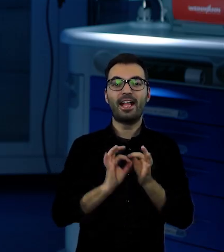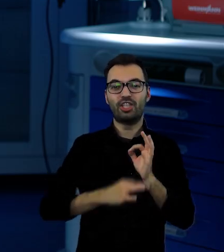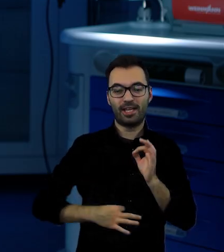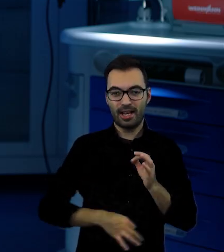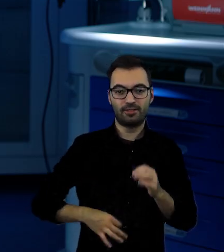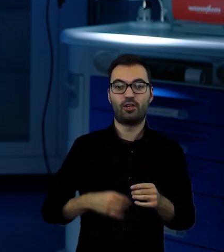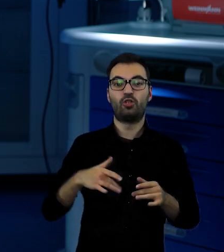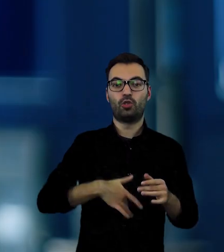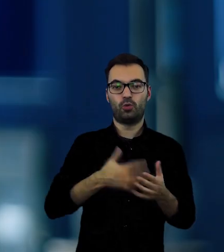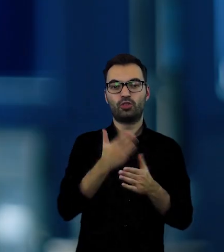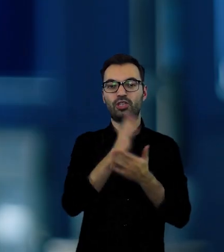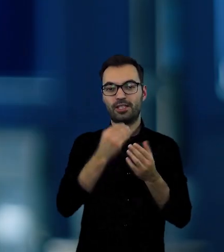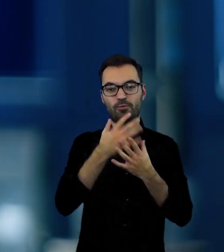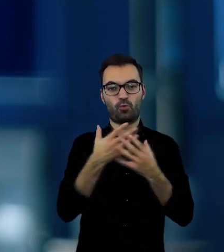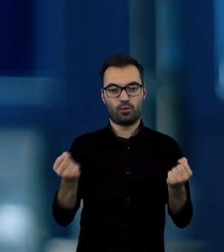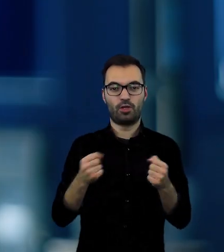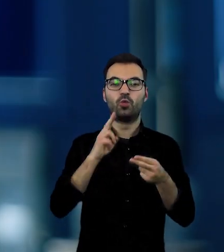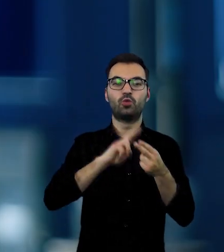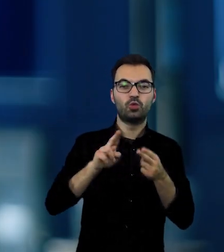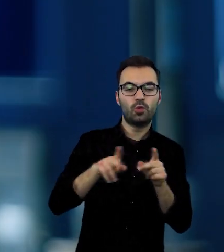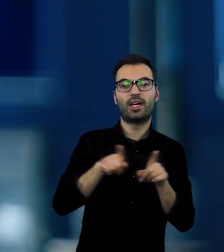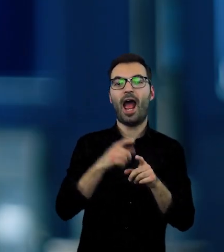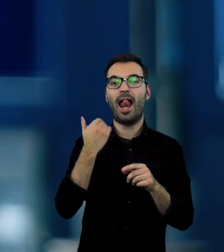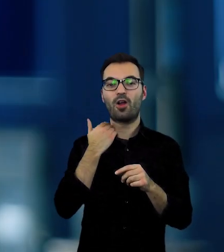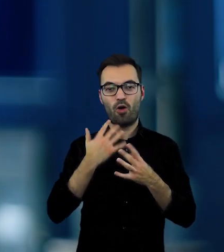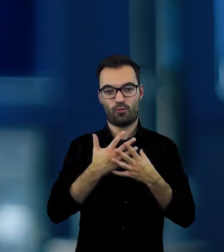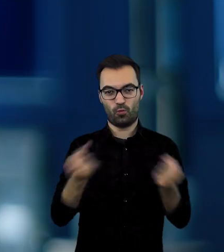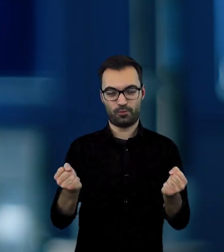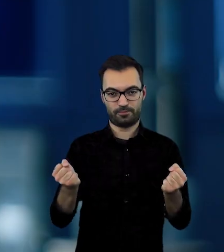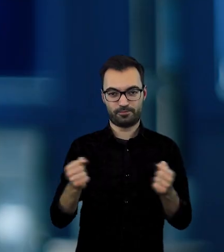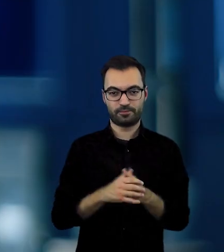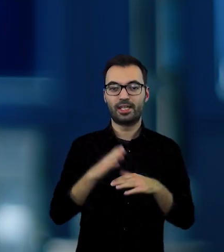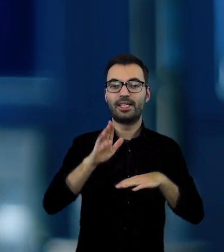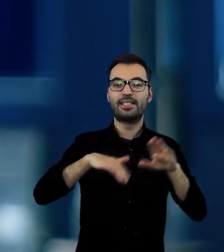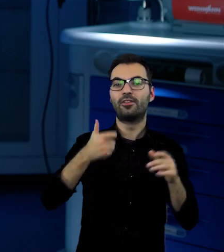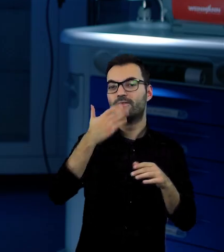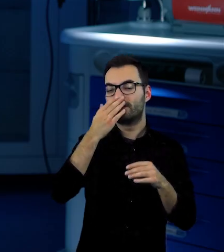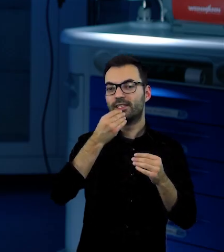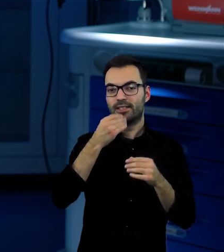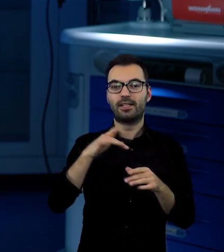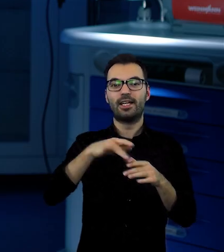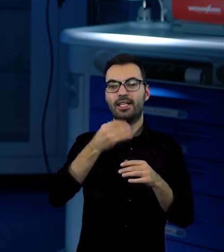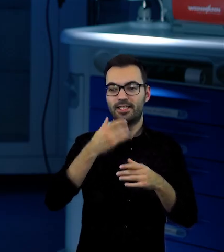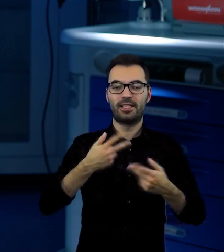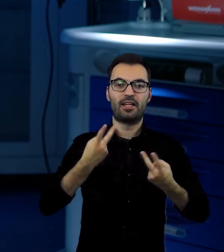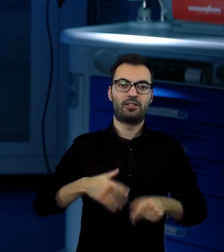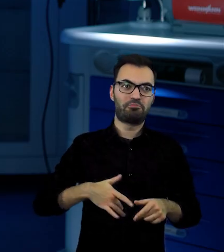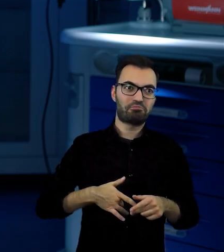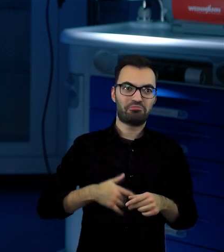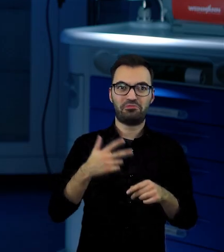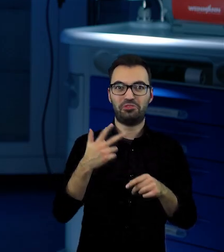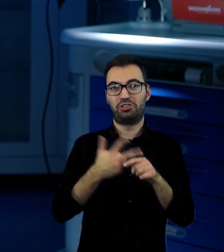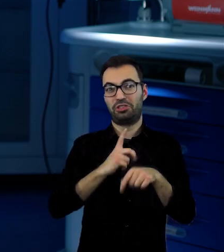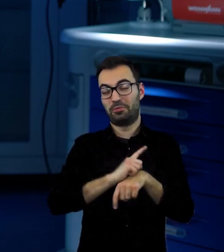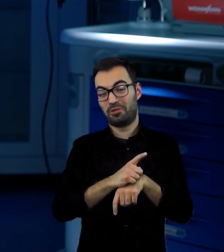czyli jelita cienkiego. W żołądku wchłania się już część pokarmów, przede wszystkim cukry proste i alkohol. W zależności od tego, co